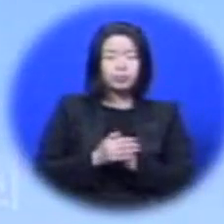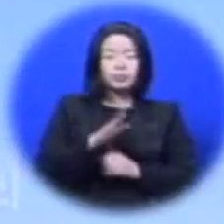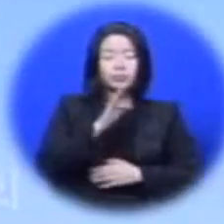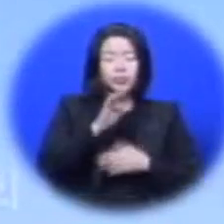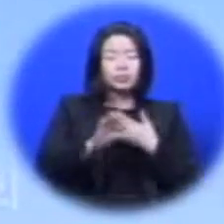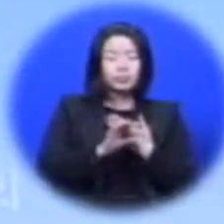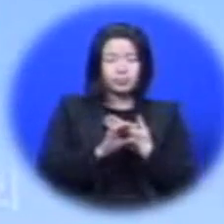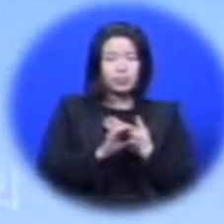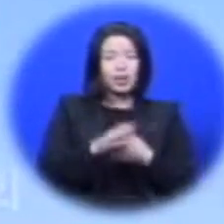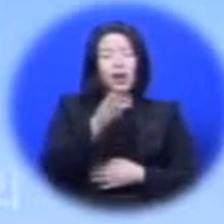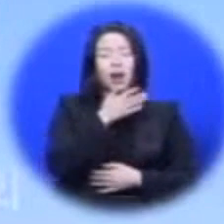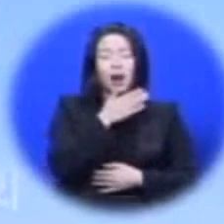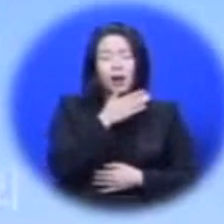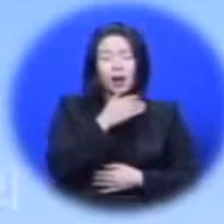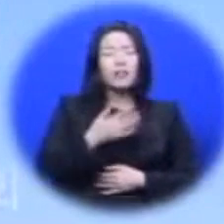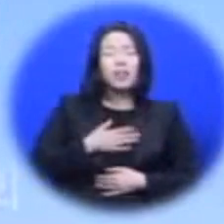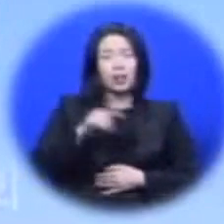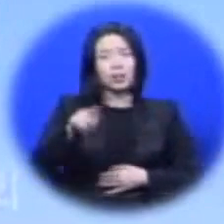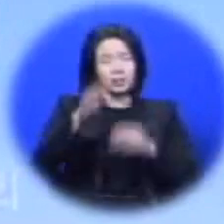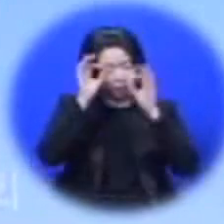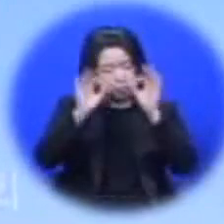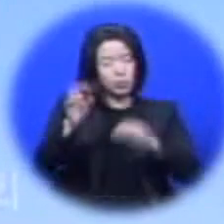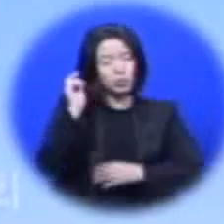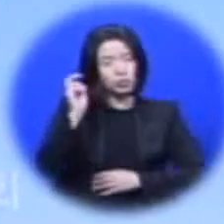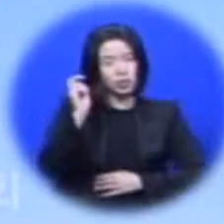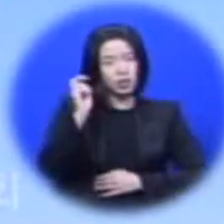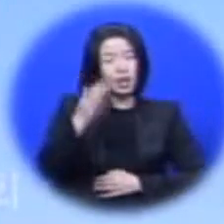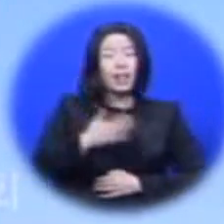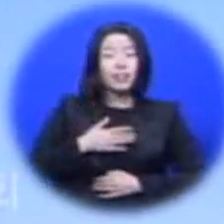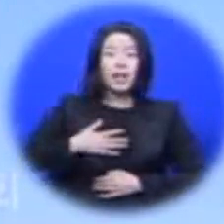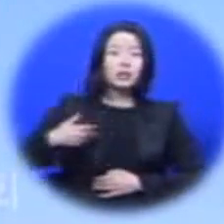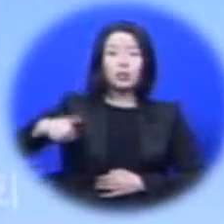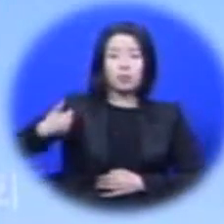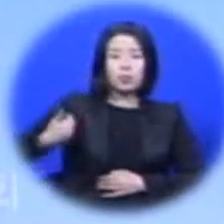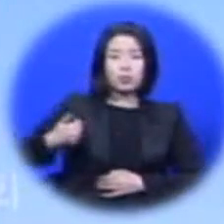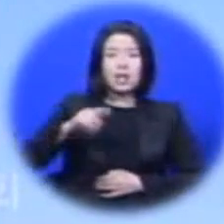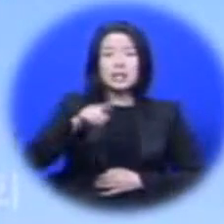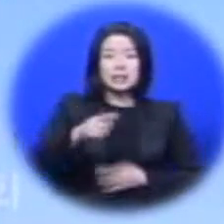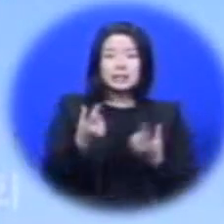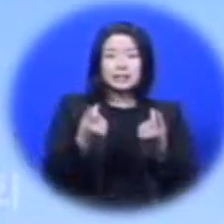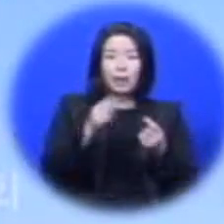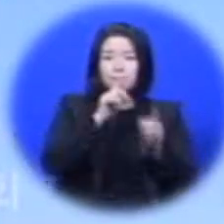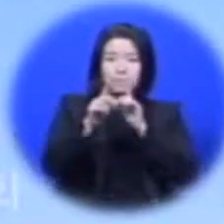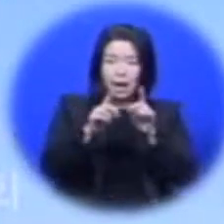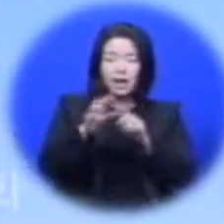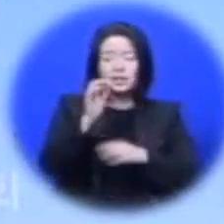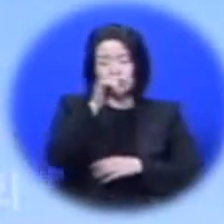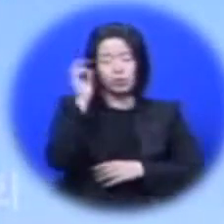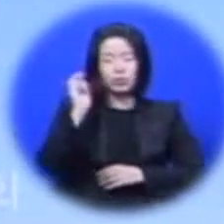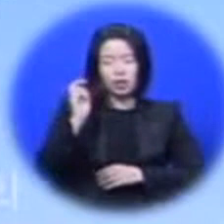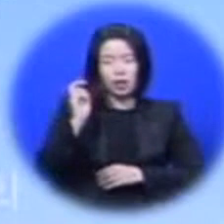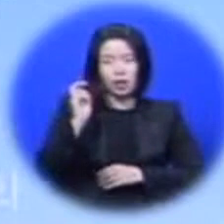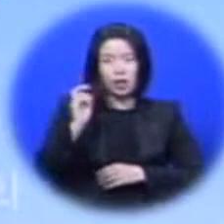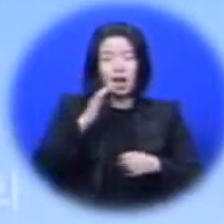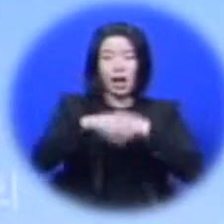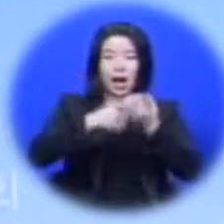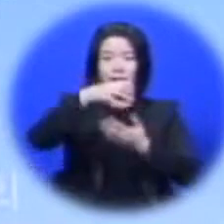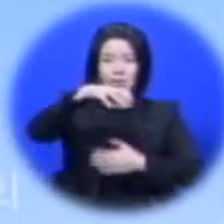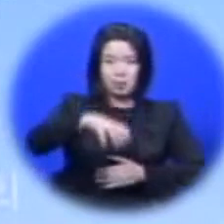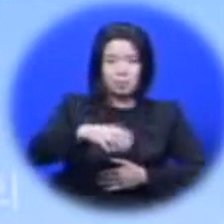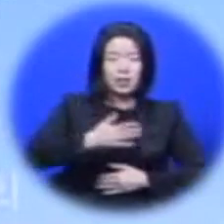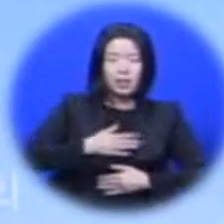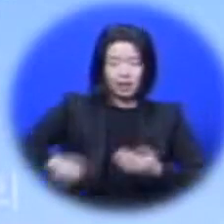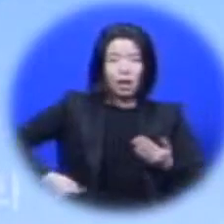그러면 아 내가 그렇게 보였구나 나도 모르는 사이에 나도 그런 말을 했구나 하나님 앞에